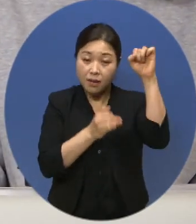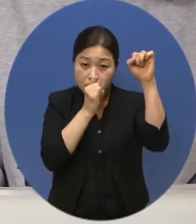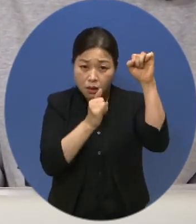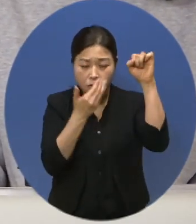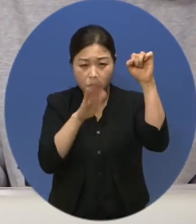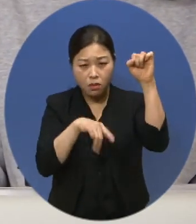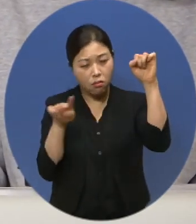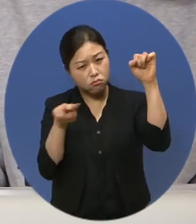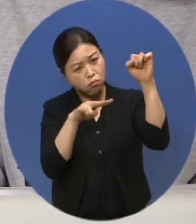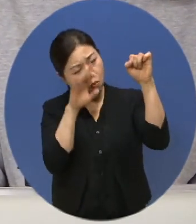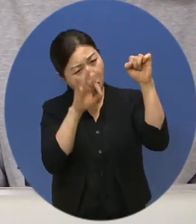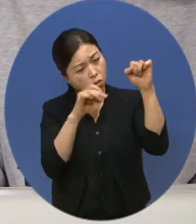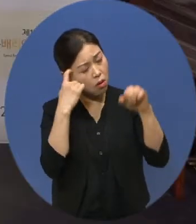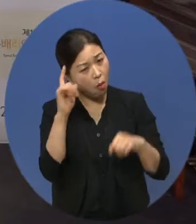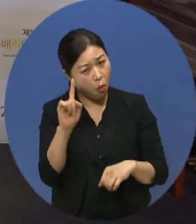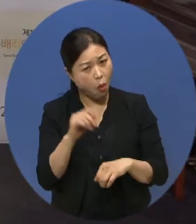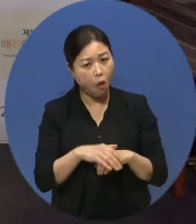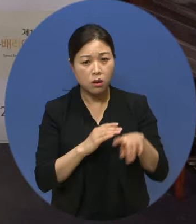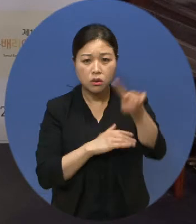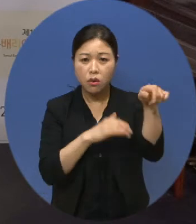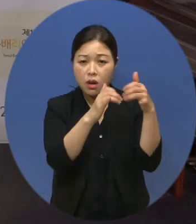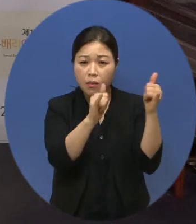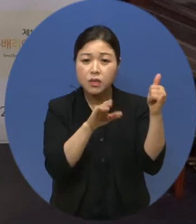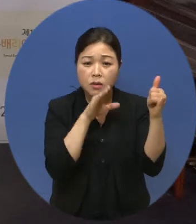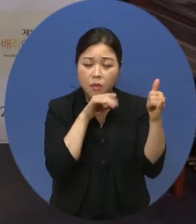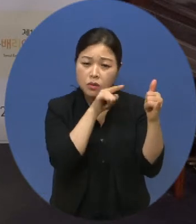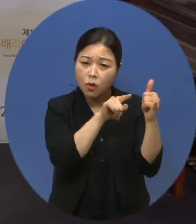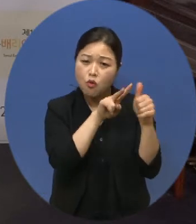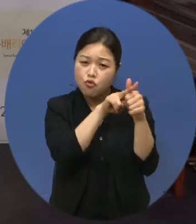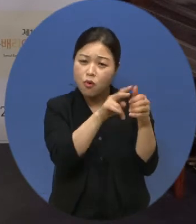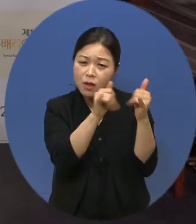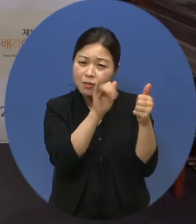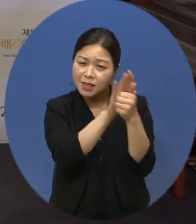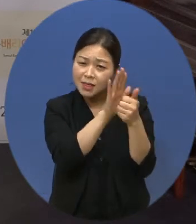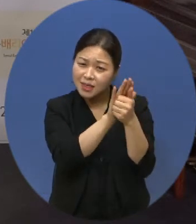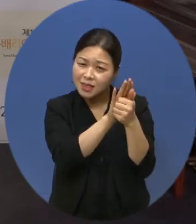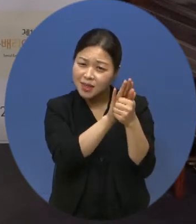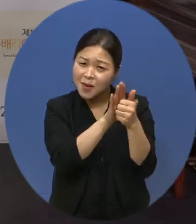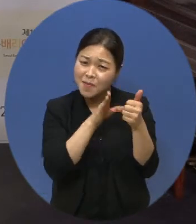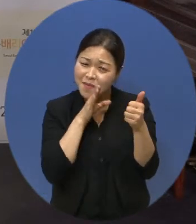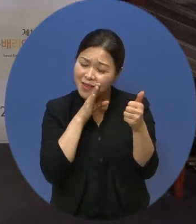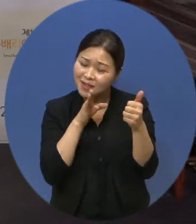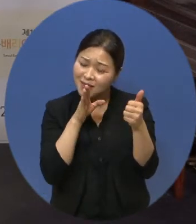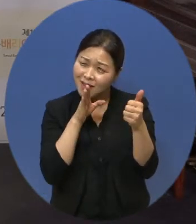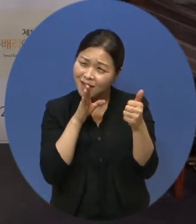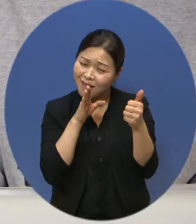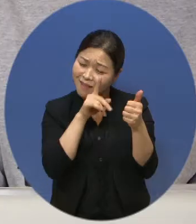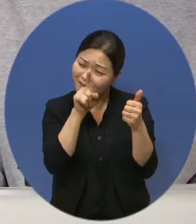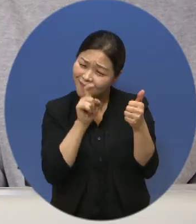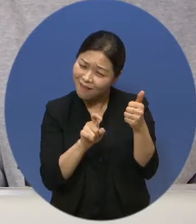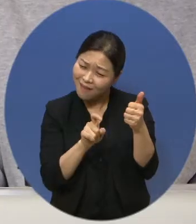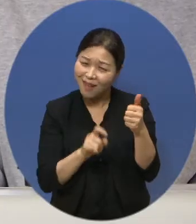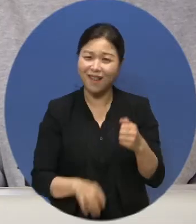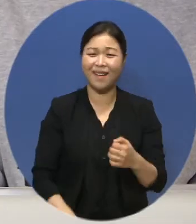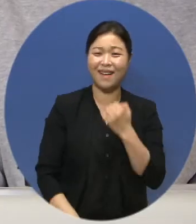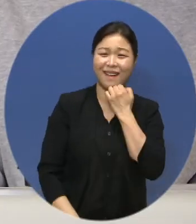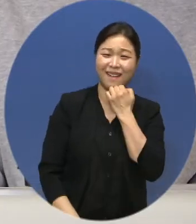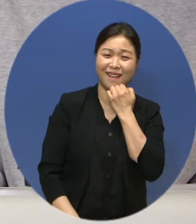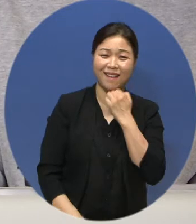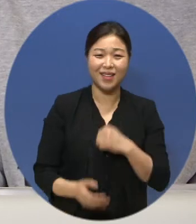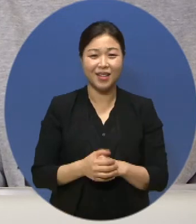저 사람들이 과연 정말로 저 후보를 지지할까? 그럴 수 있죠. 네. 아니면